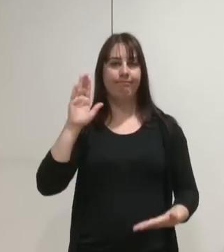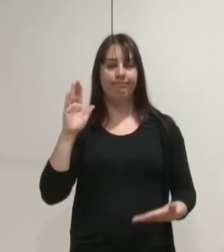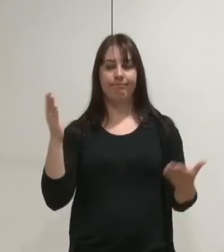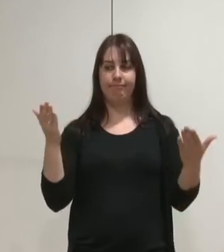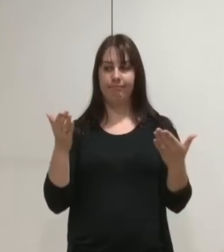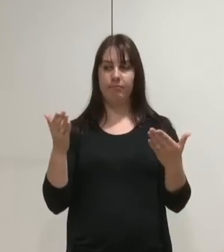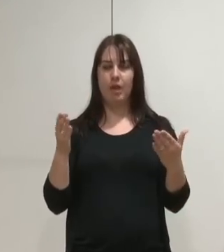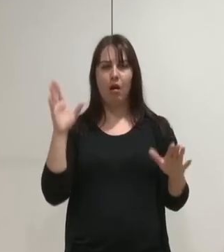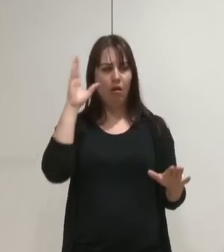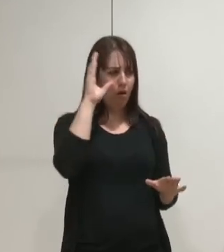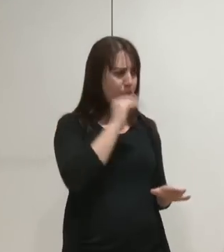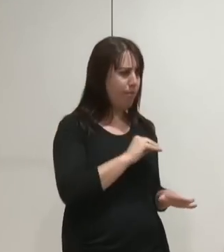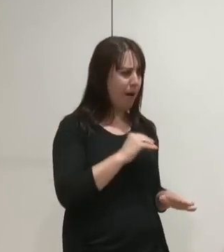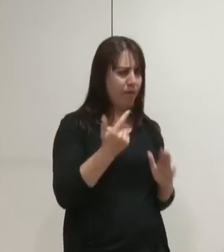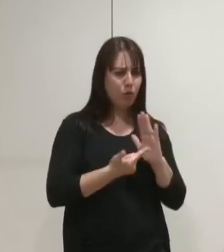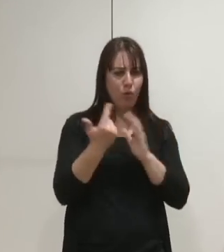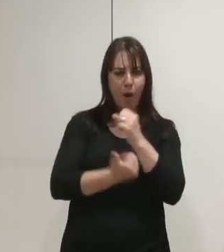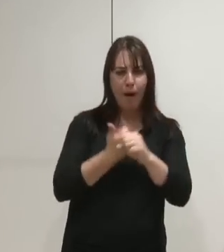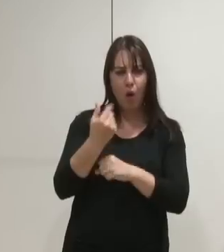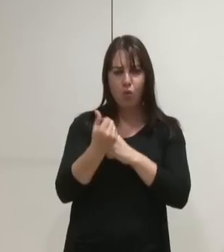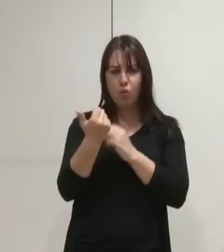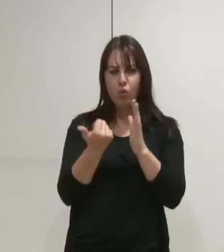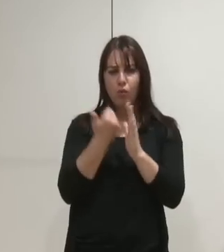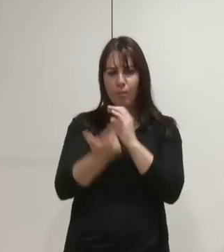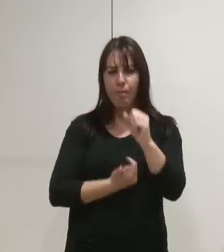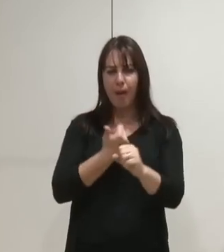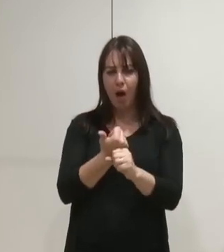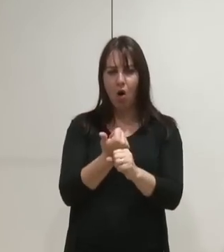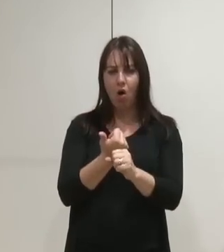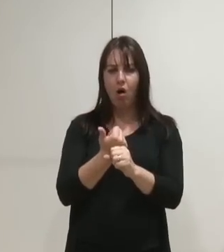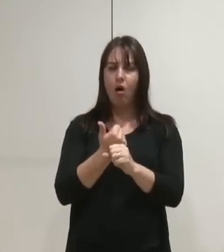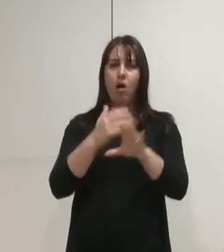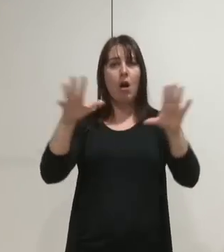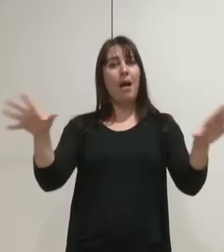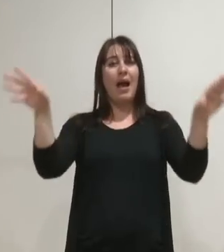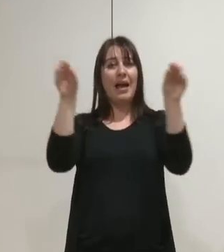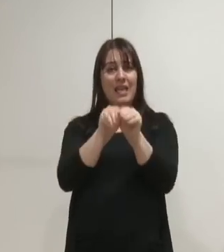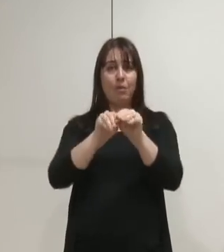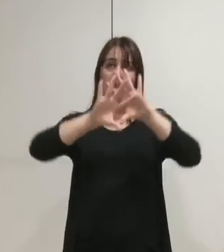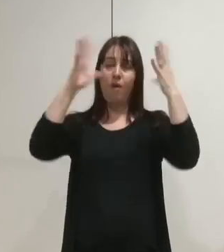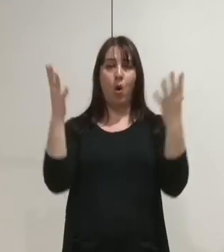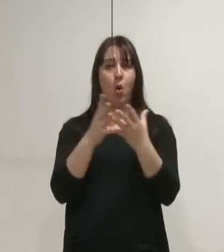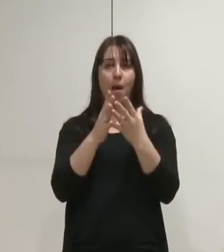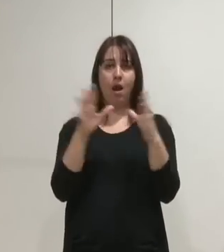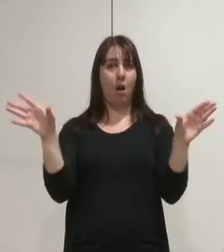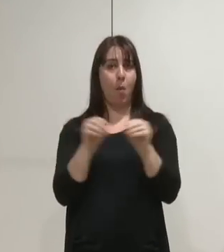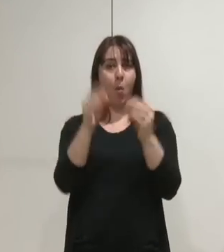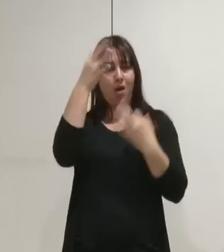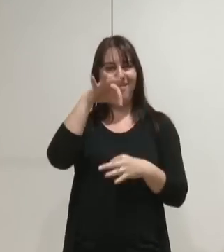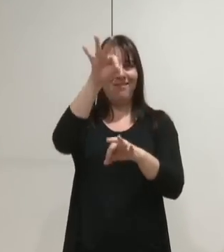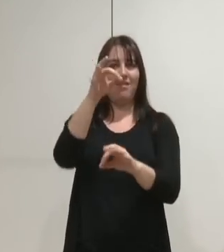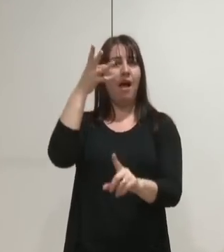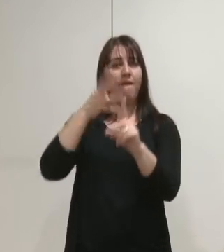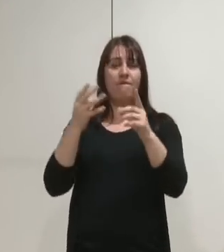alors après je sais plus si c'était deux fois par an ou une fois par an un récapitulatif global de tous les frais de